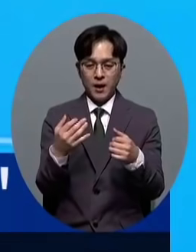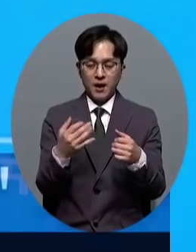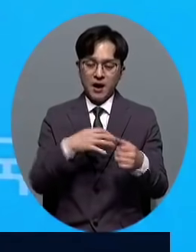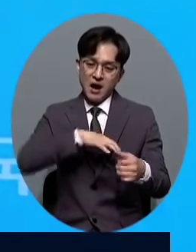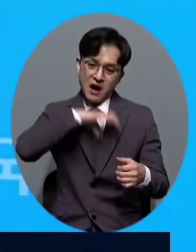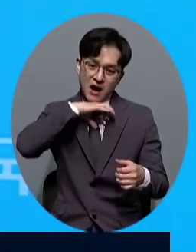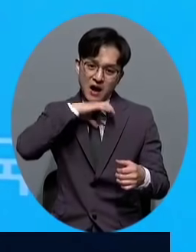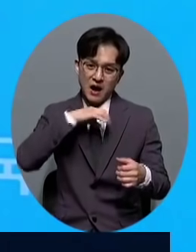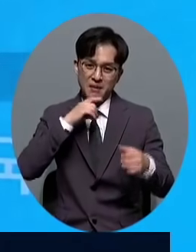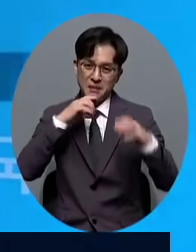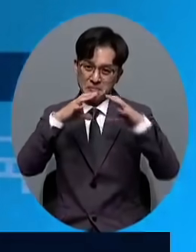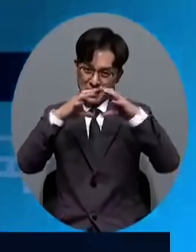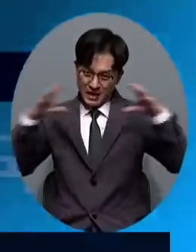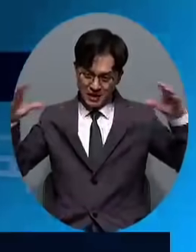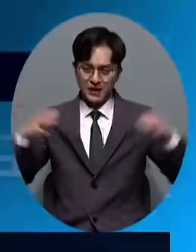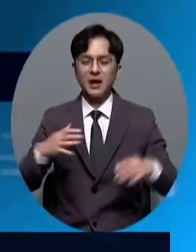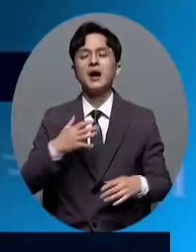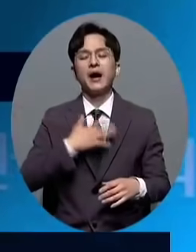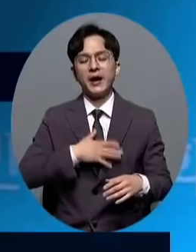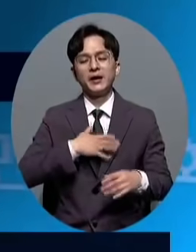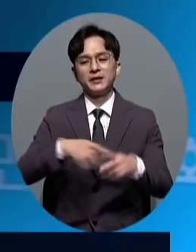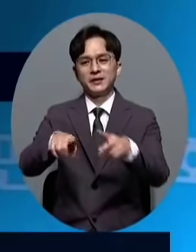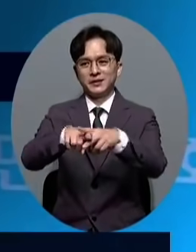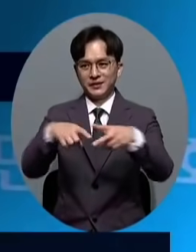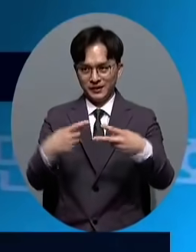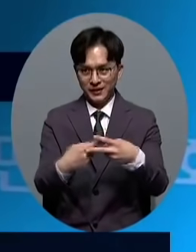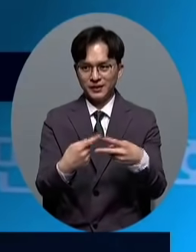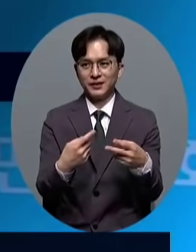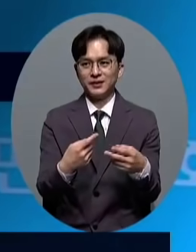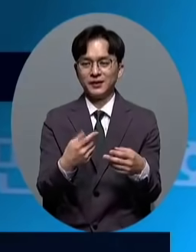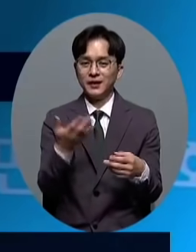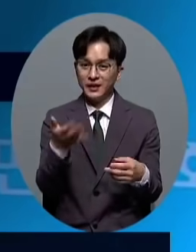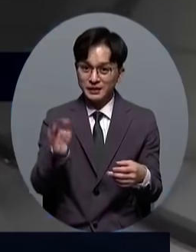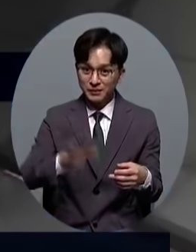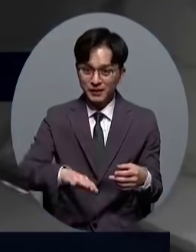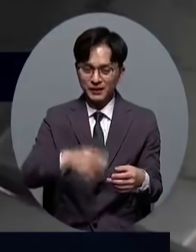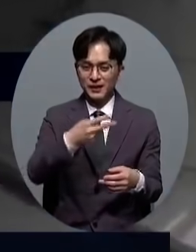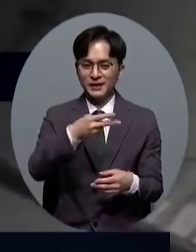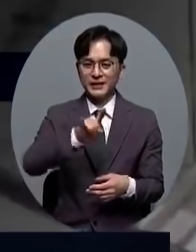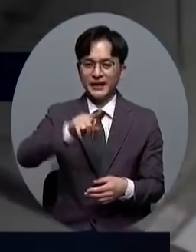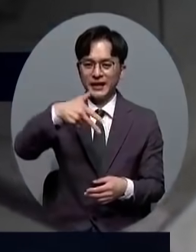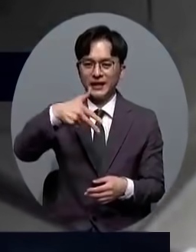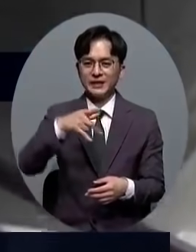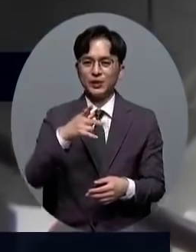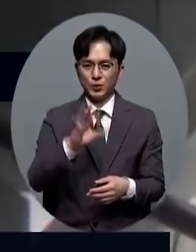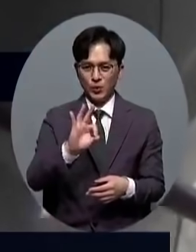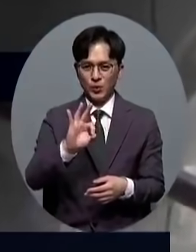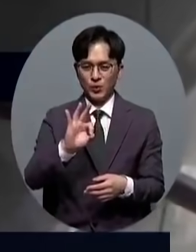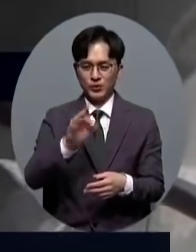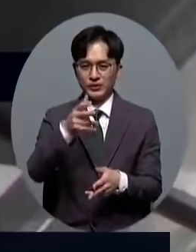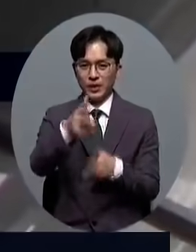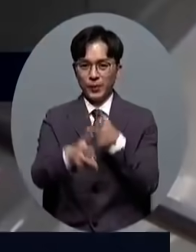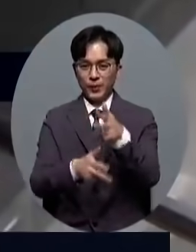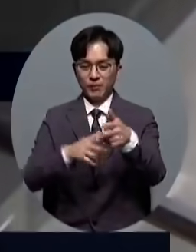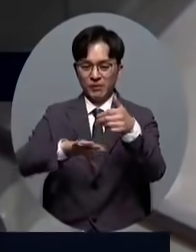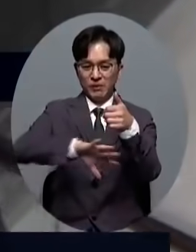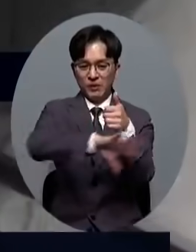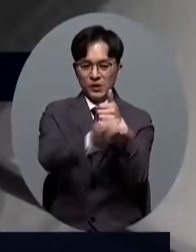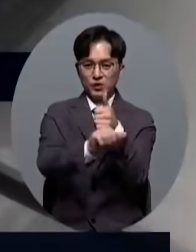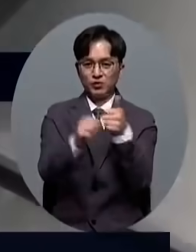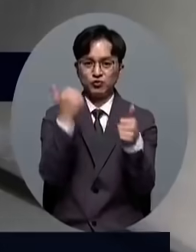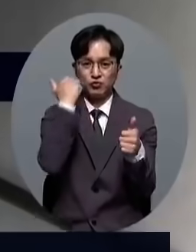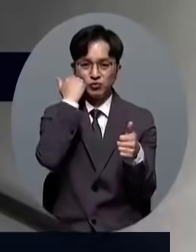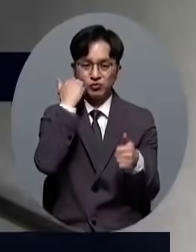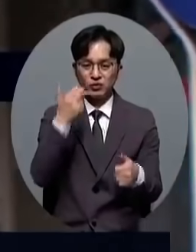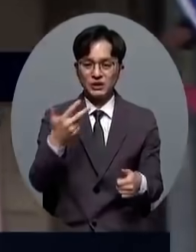몰랐다고 해명했습니다. 그러면서 대장동 개발 사업의 몸통이 누구인지, 수익금 7천억 원이 누구에게